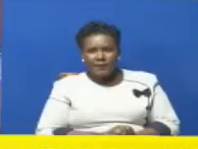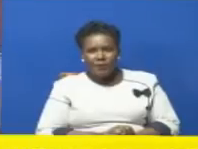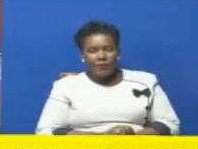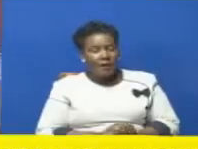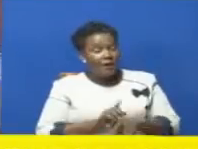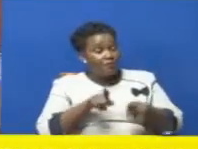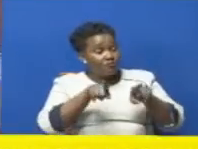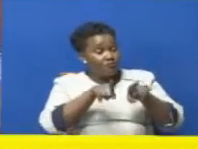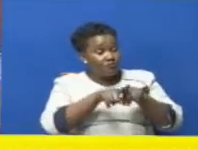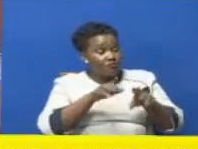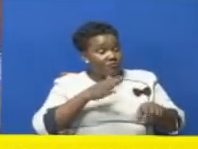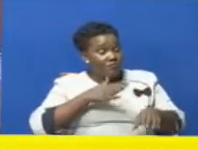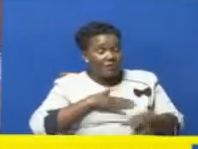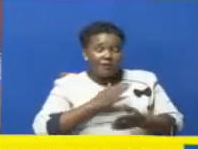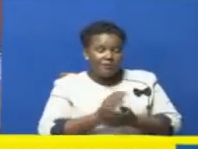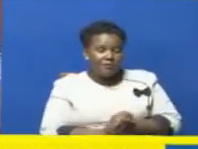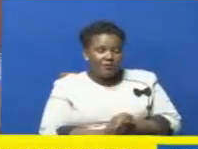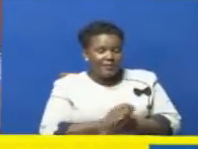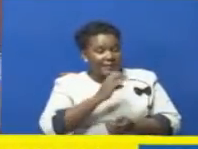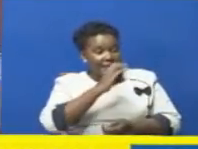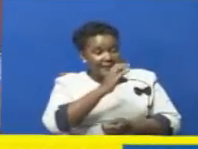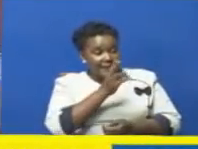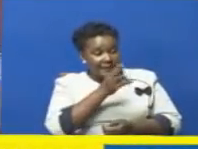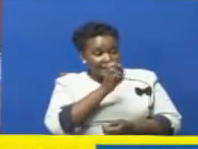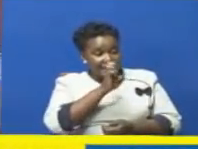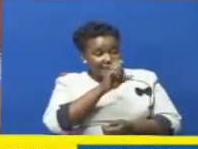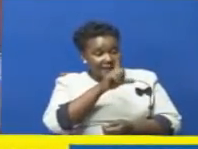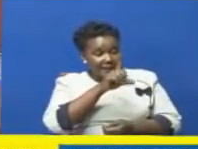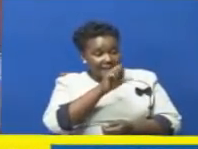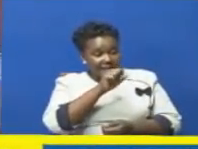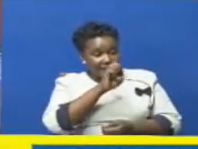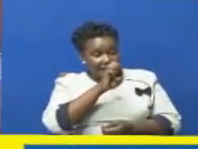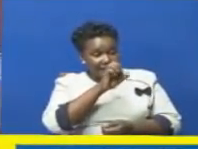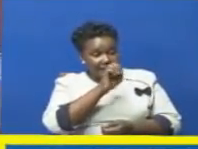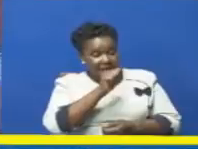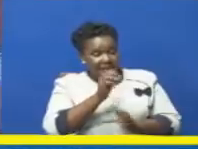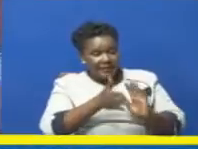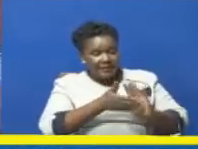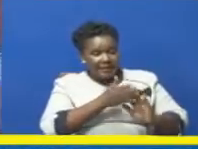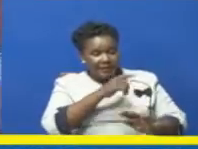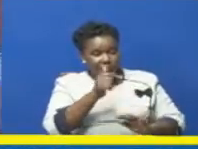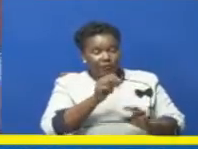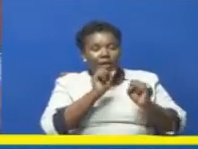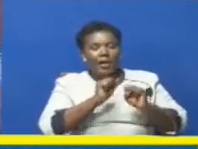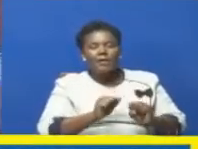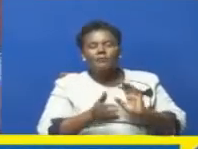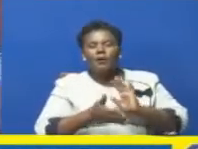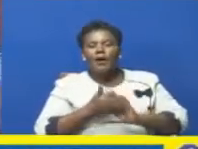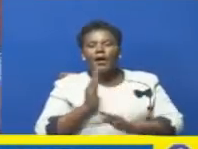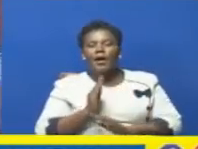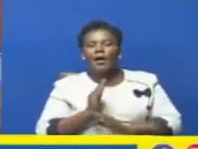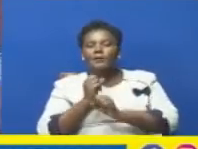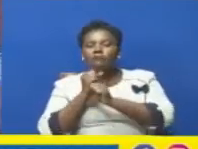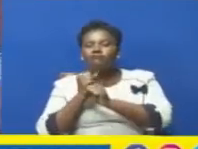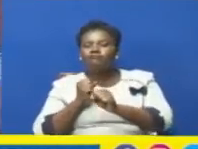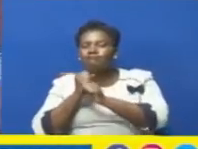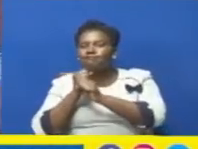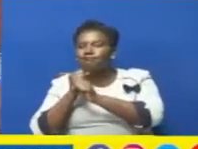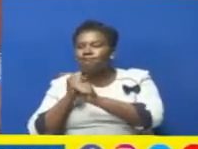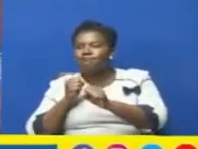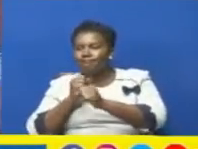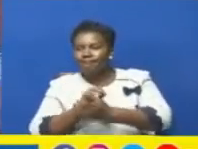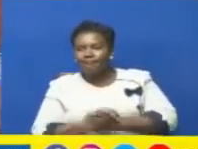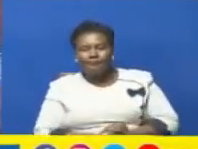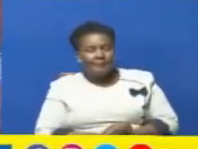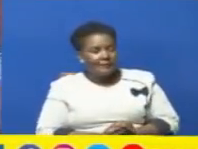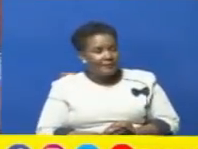anatazama, bwana Chelsea kila siku ikishinda lazima anze kukupigia kidogo nasikia raha kwa kweli. Ndio nafahamu hilo. Basi